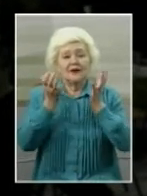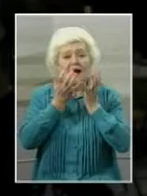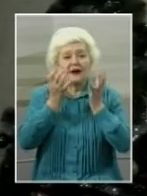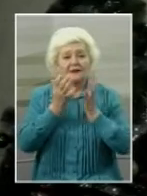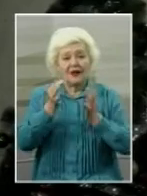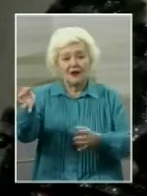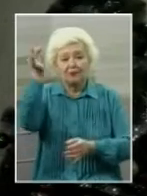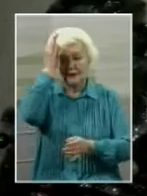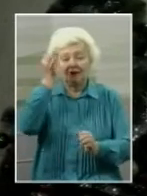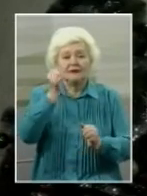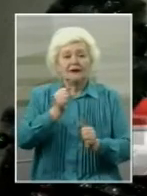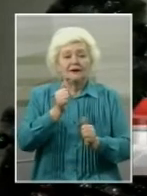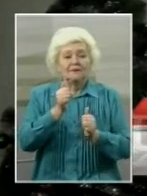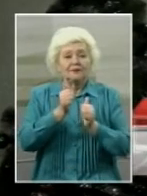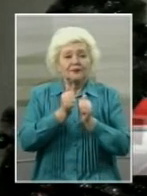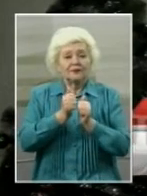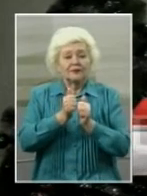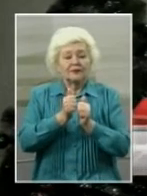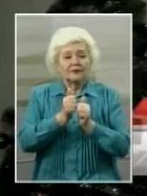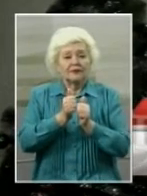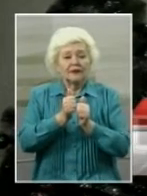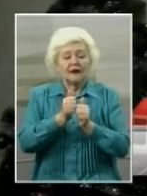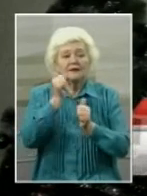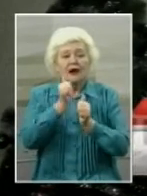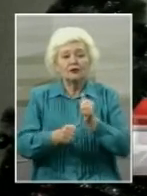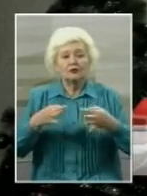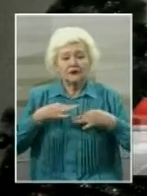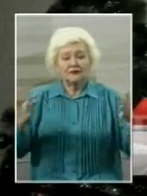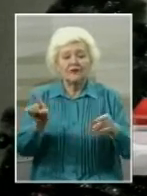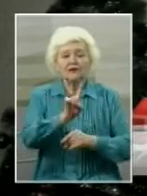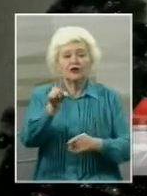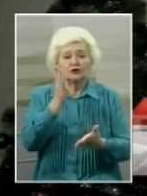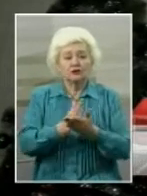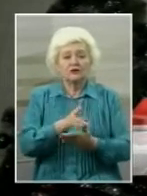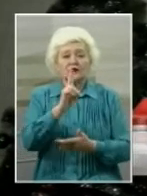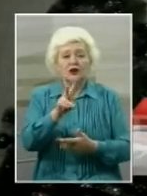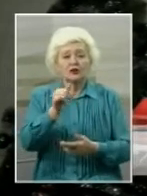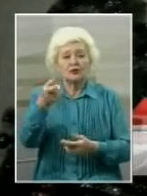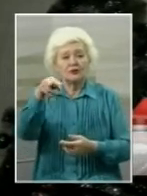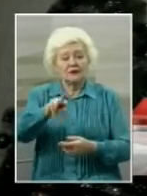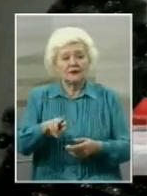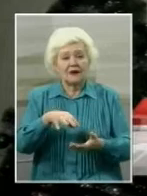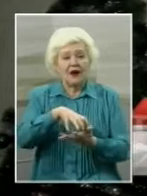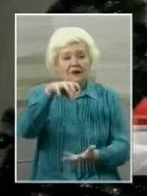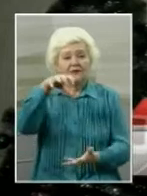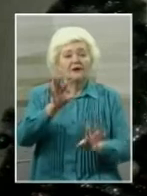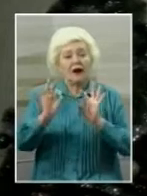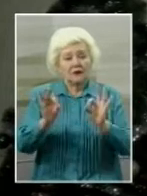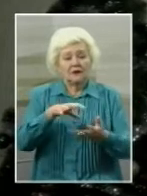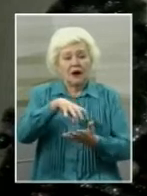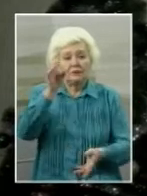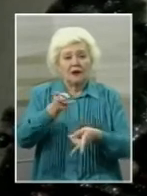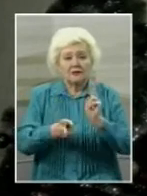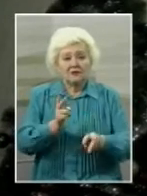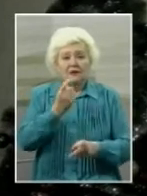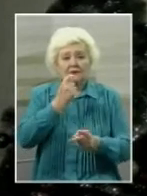спогади. Кожен праздник щось є. На кожне свято щось є. Куття, на Великдень, звичайно, паски, варені